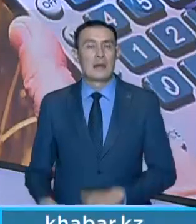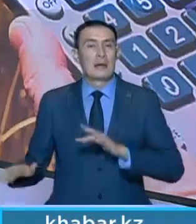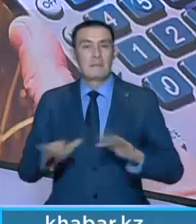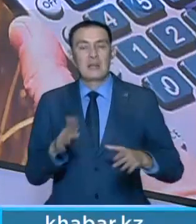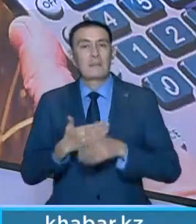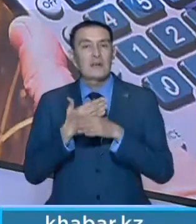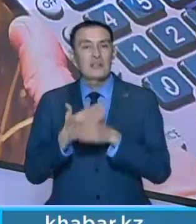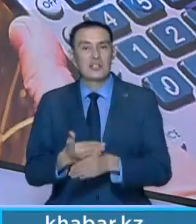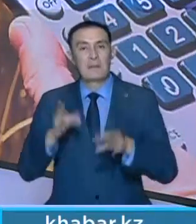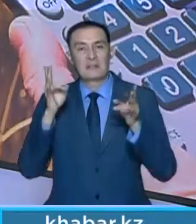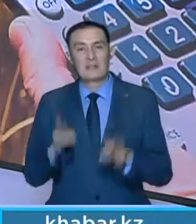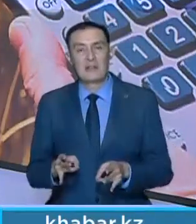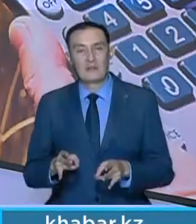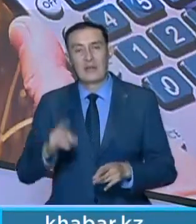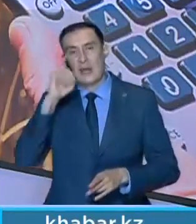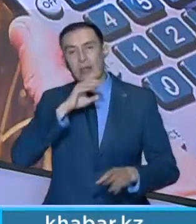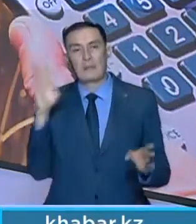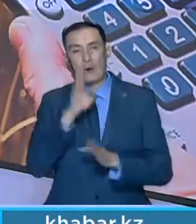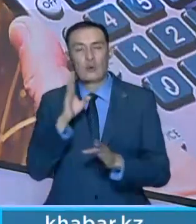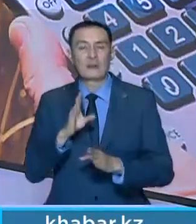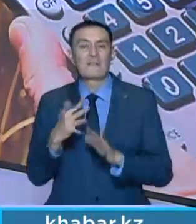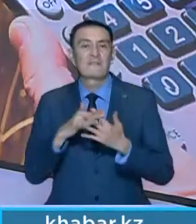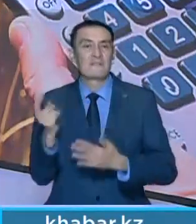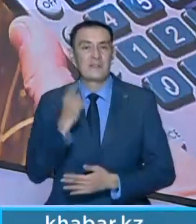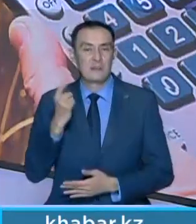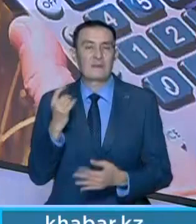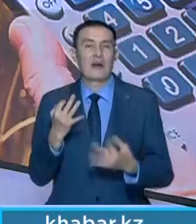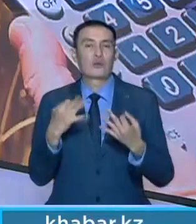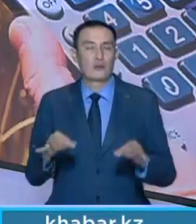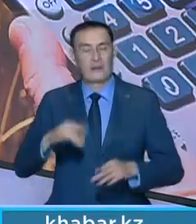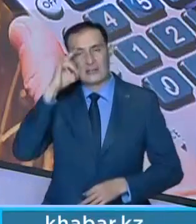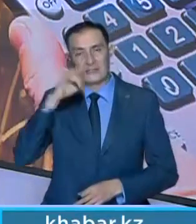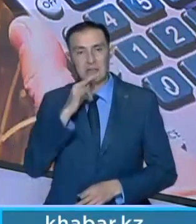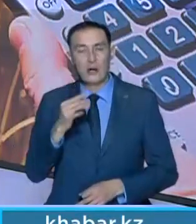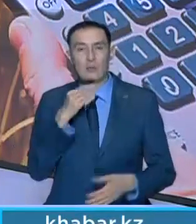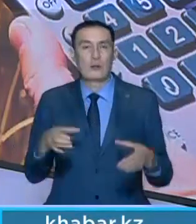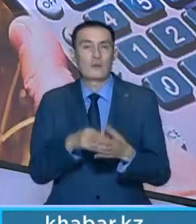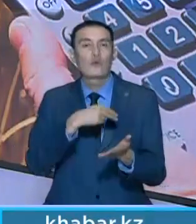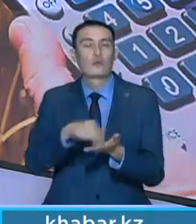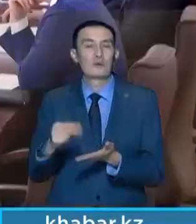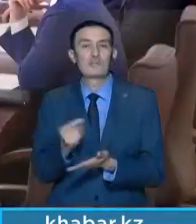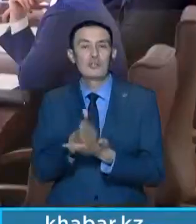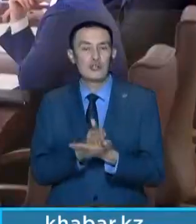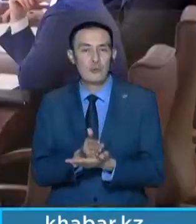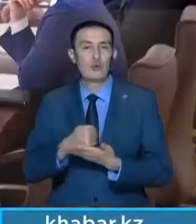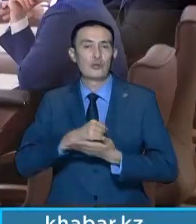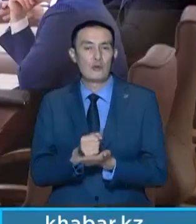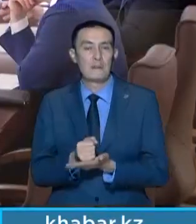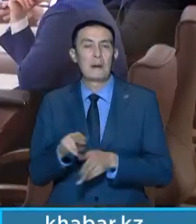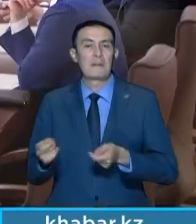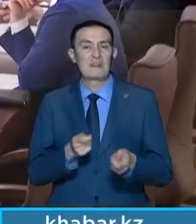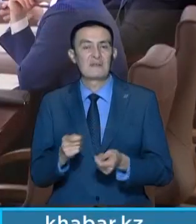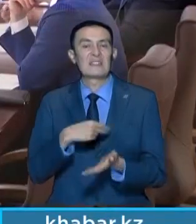меры поддержки пострадавших от непогоды фермеров одобрили в Казахстане продкорпорация купит у аграриев пшеницу по установленным